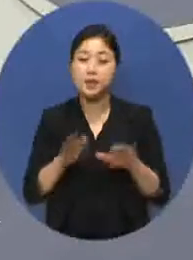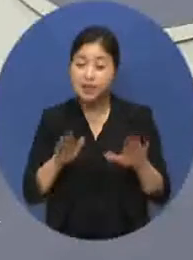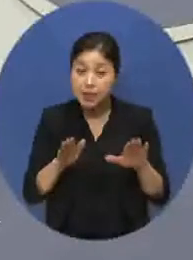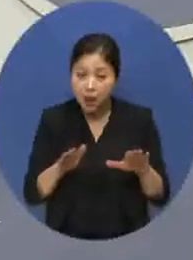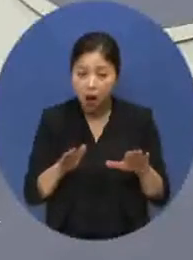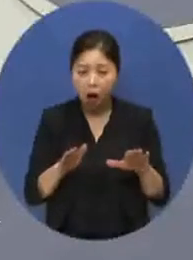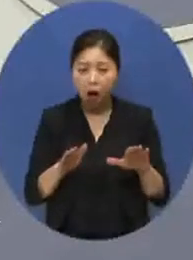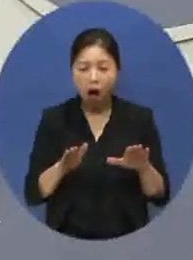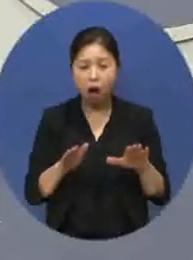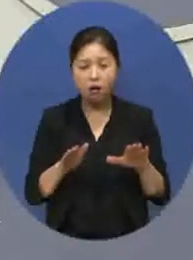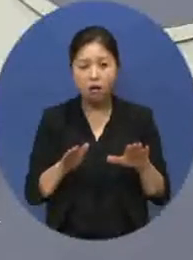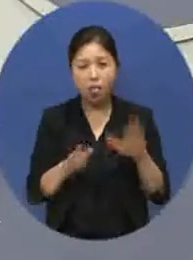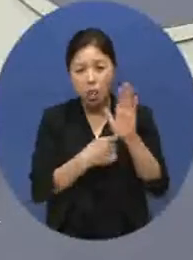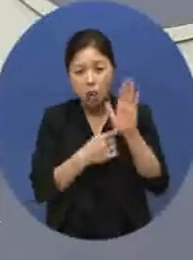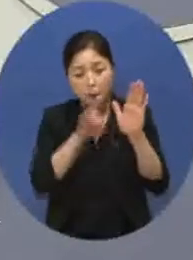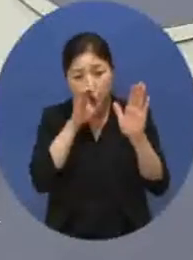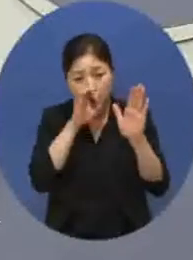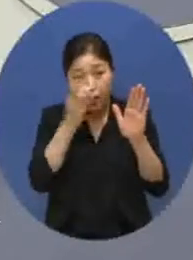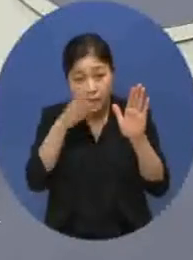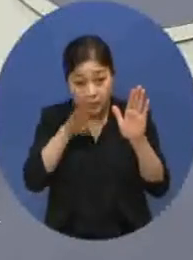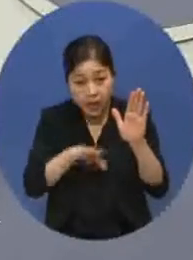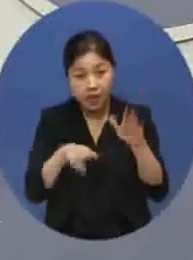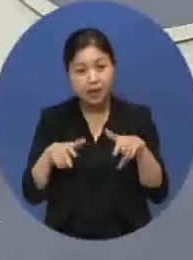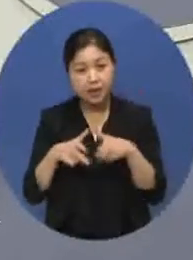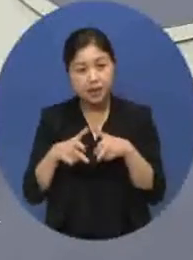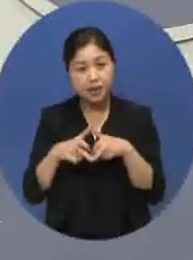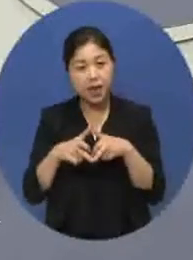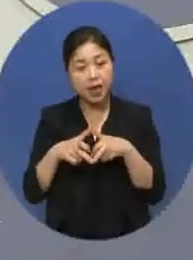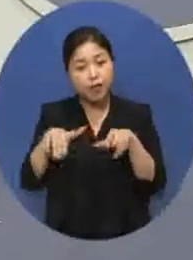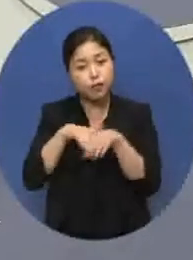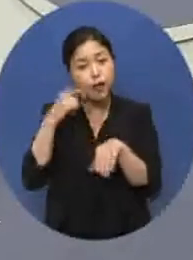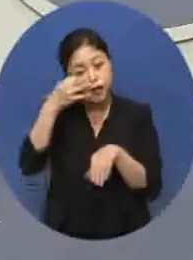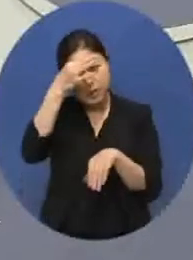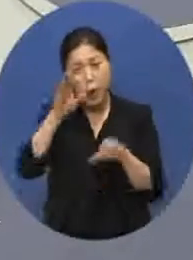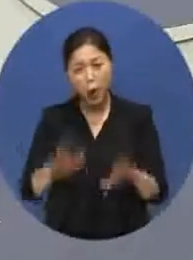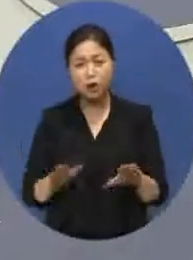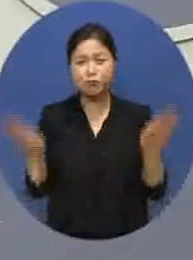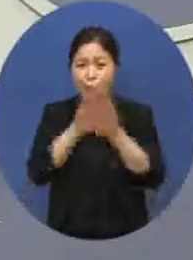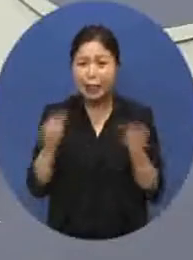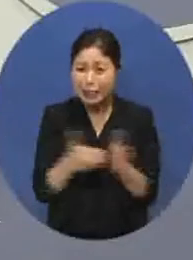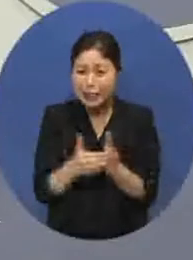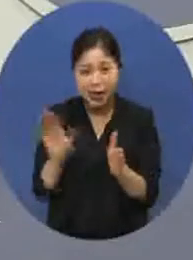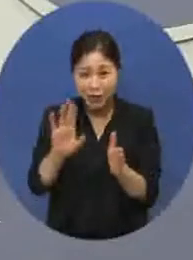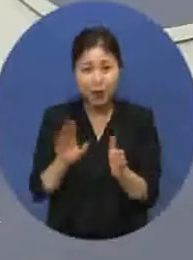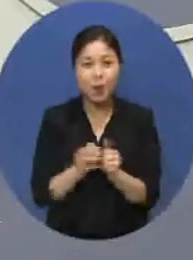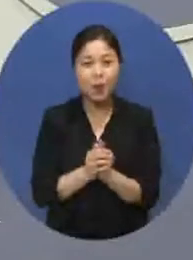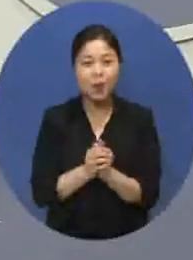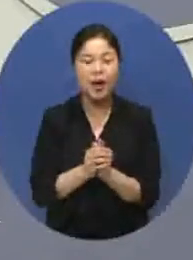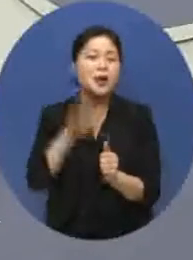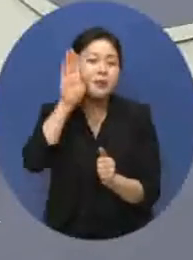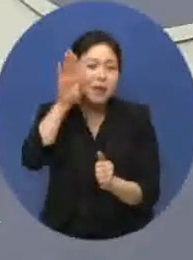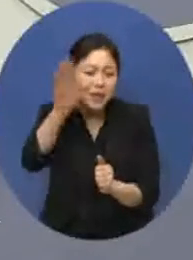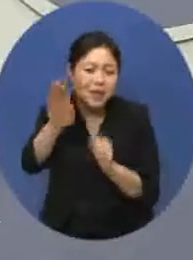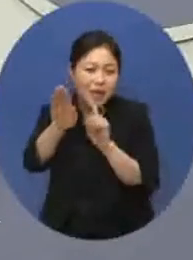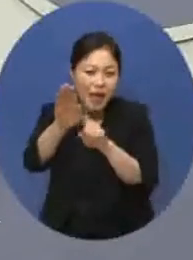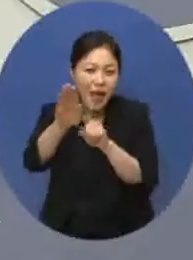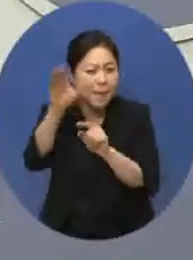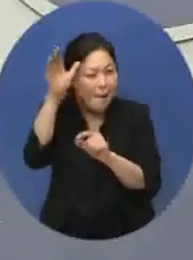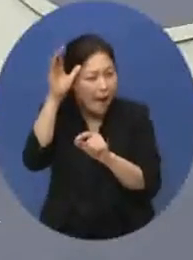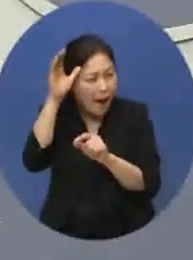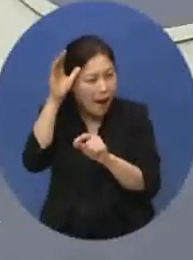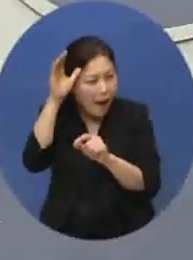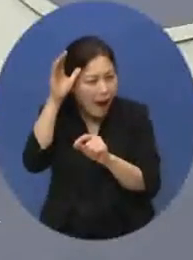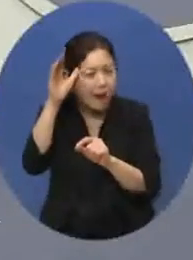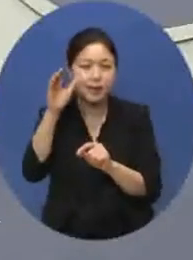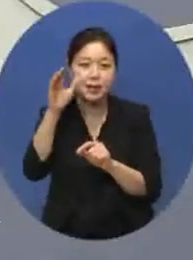일이 있을지라도 우리 장애문화예술이 오늘로 문 닫는 게 아니고 그렇죠. 내일을 바라봐야 되니까 내일에